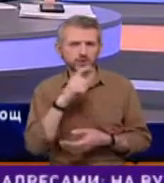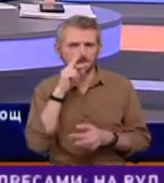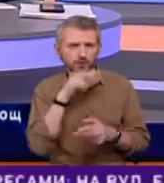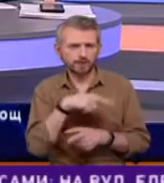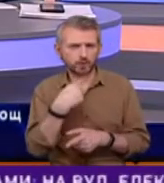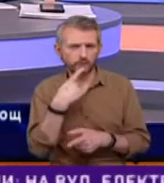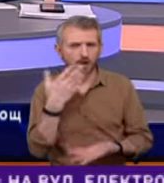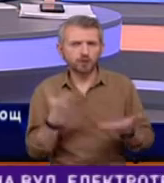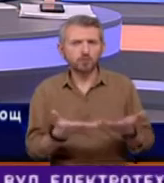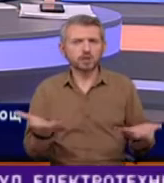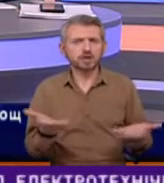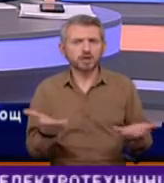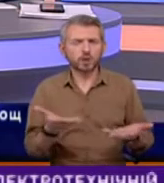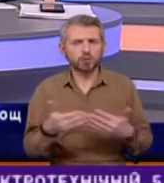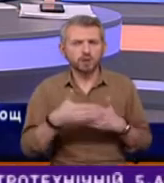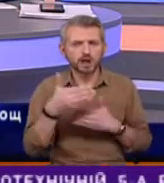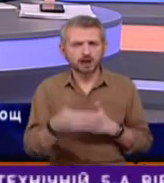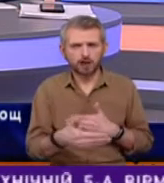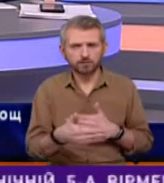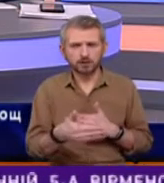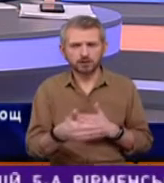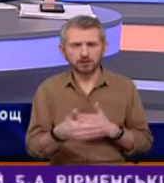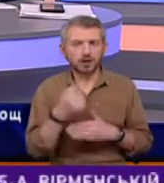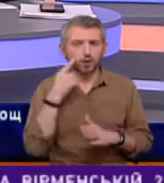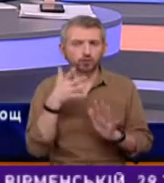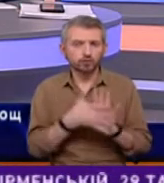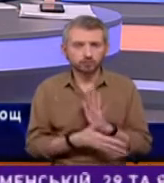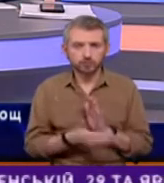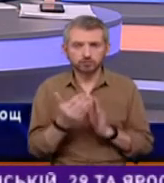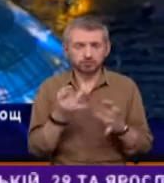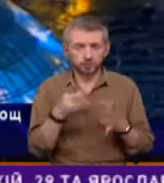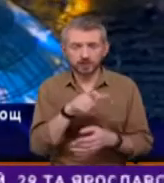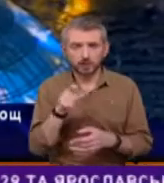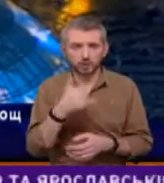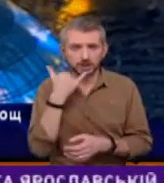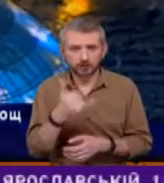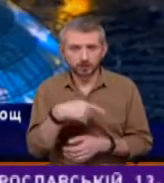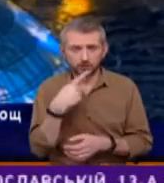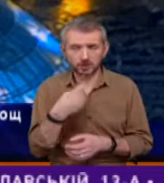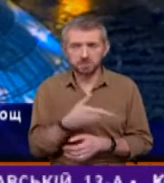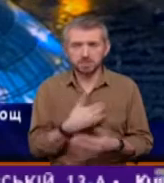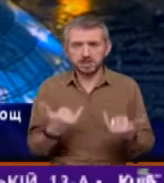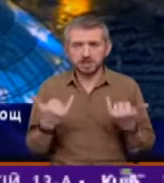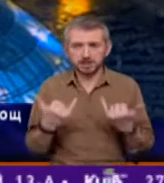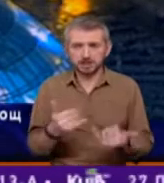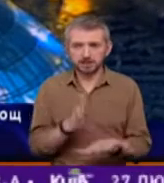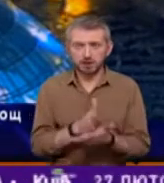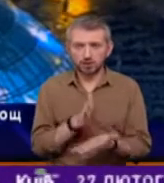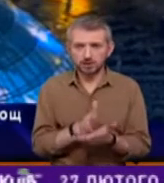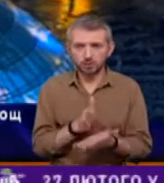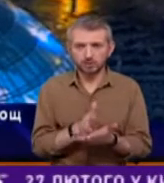говорю. А може, на якомусь етапі, розуміючи, бачите, прості люди дзвонять і говорять, що ми зараз от